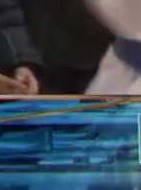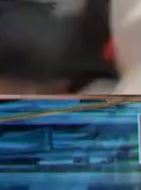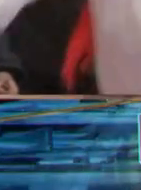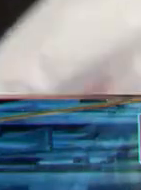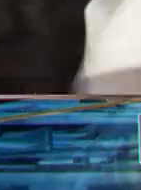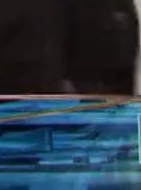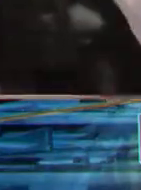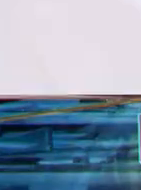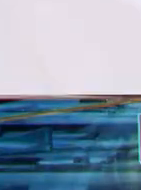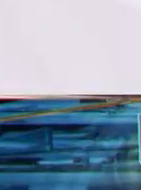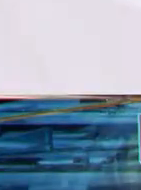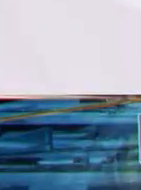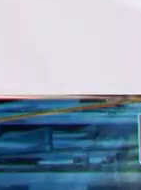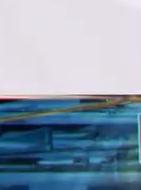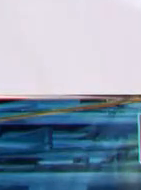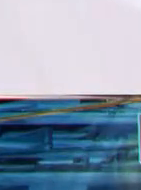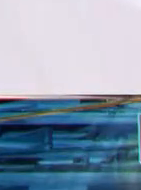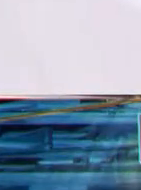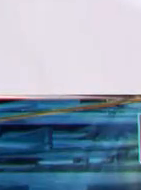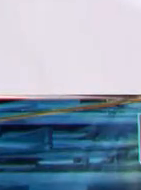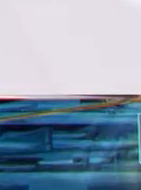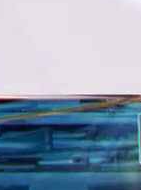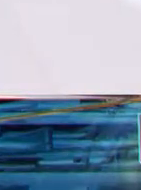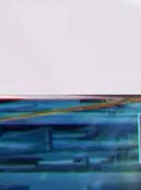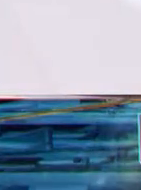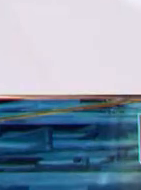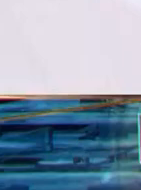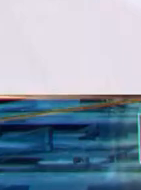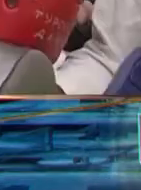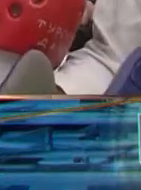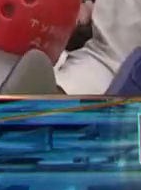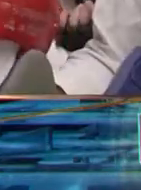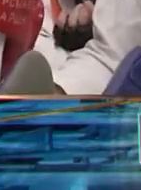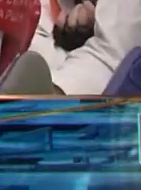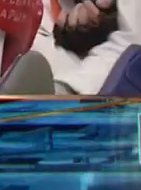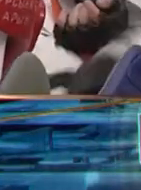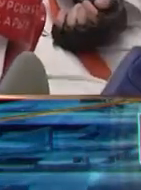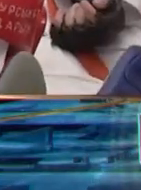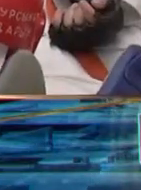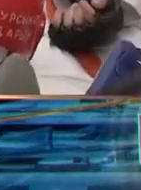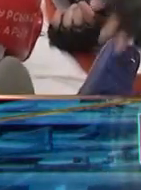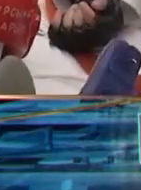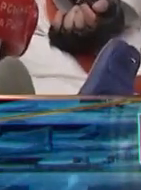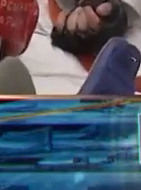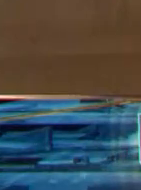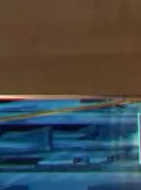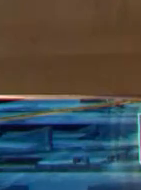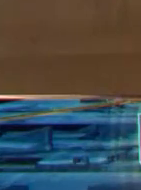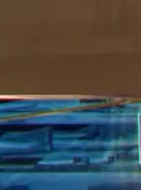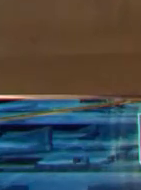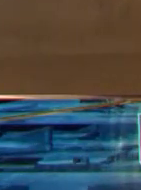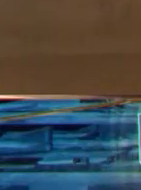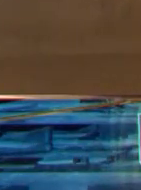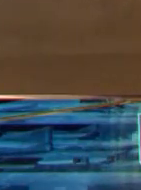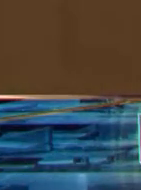4 алтын, 9 күміс және 7 қола медаль. Талдықорған каратэ орталығының өрендері биылғы жылды сәтті бастады. Дайындықты